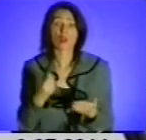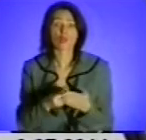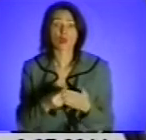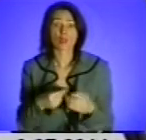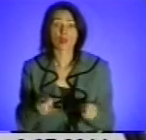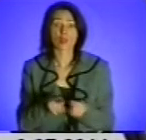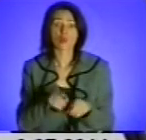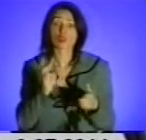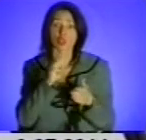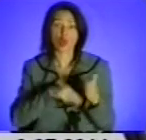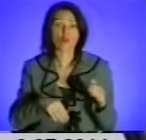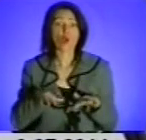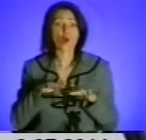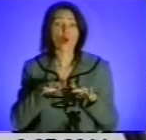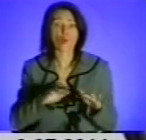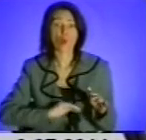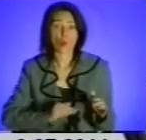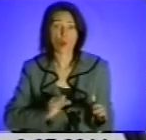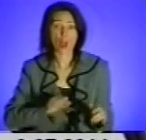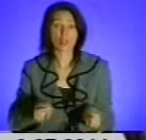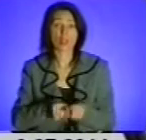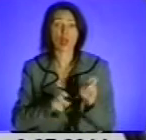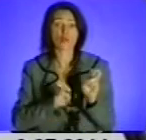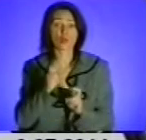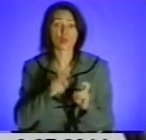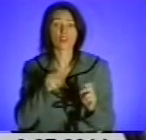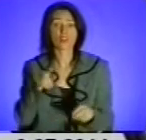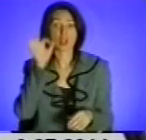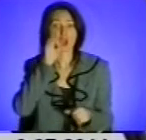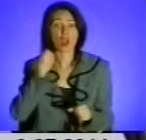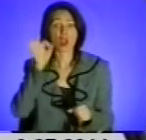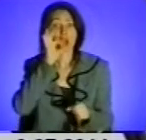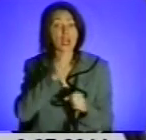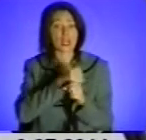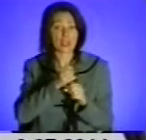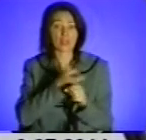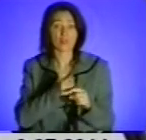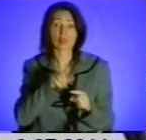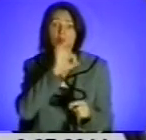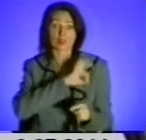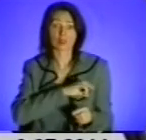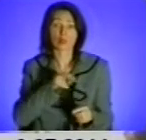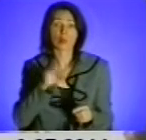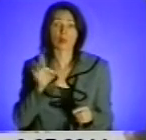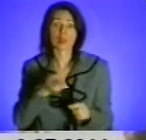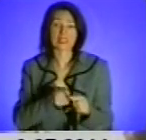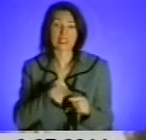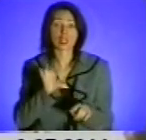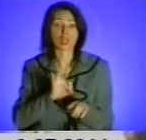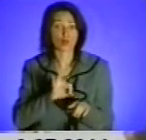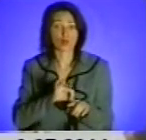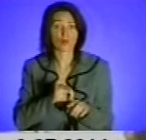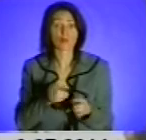там страхових компаній і виробників тих ліків, які застосовуються при орфанних захворюваннях. За